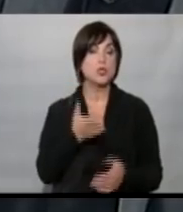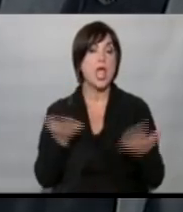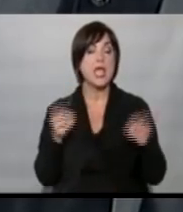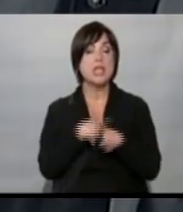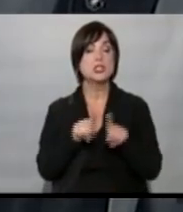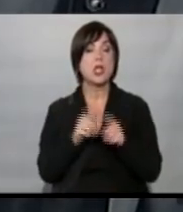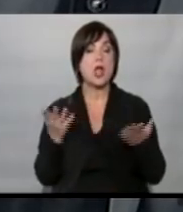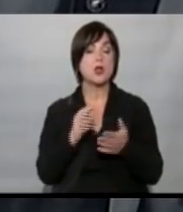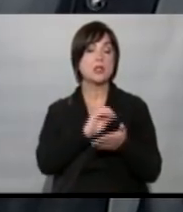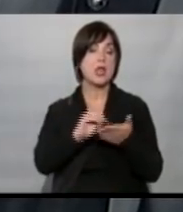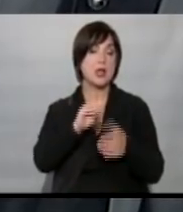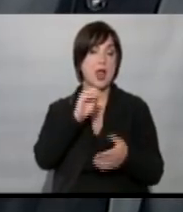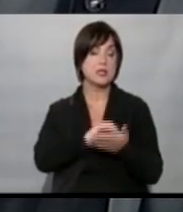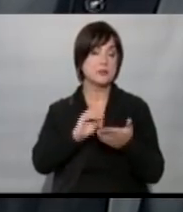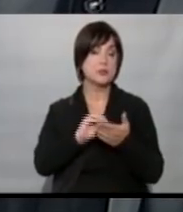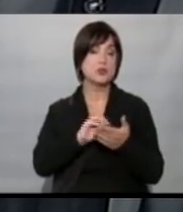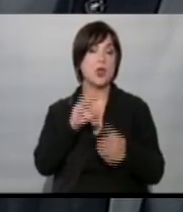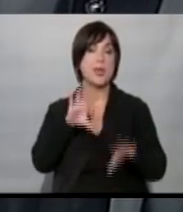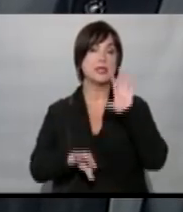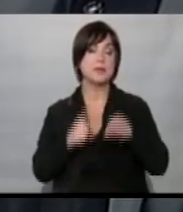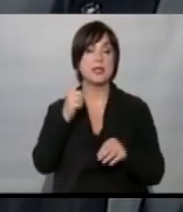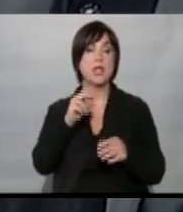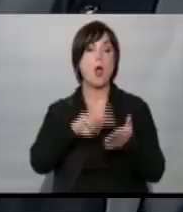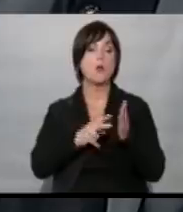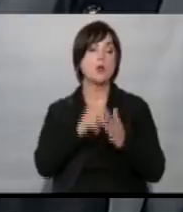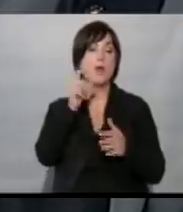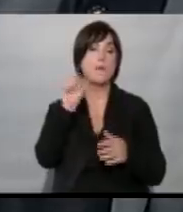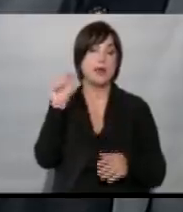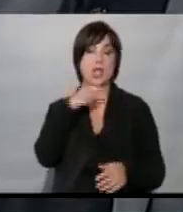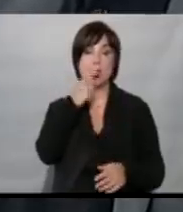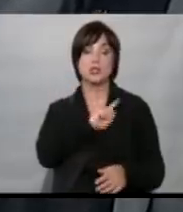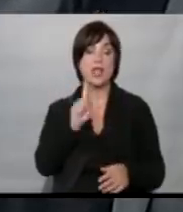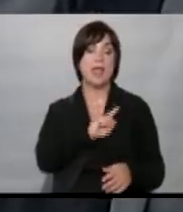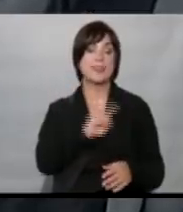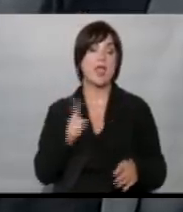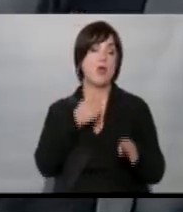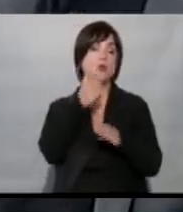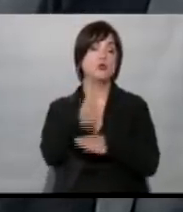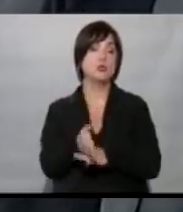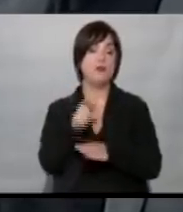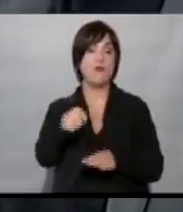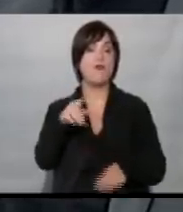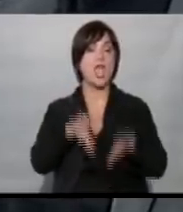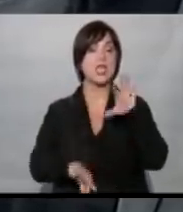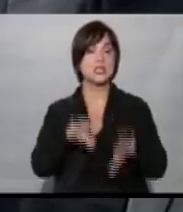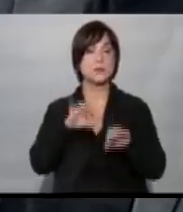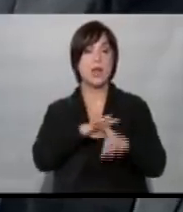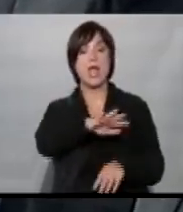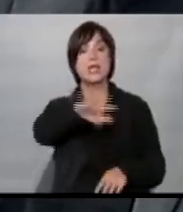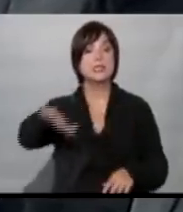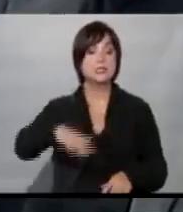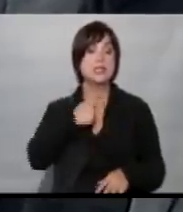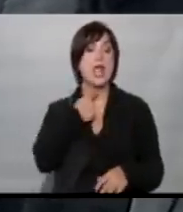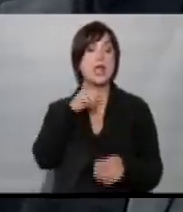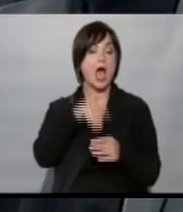да распишуваме избори и една политичка партија да каже, слушайте, јас не учествувам во овие избори, сите